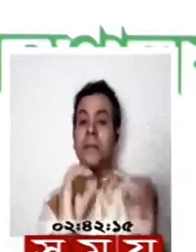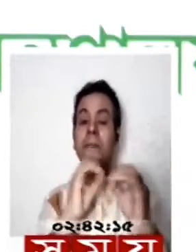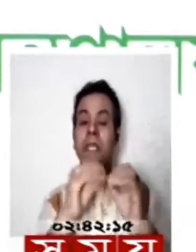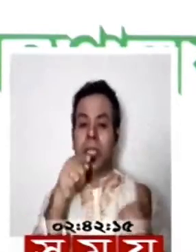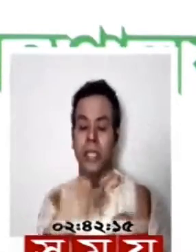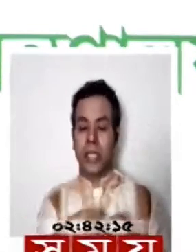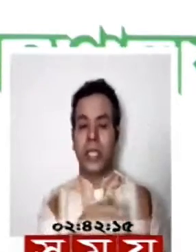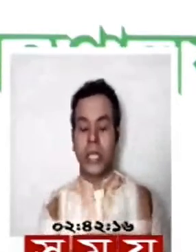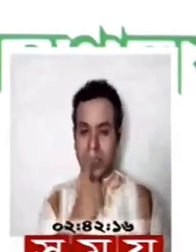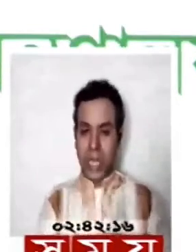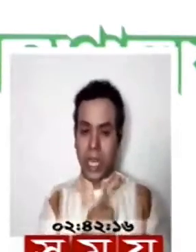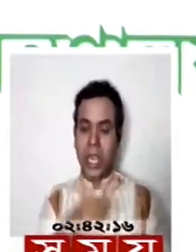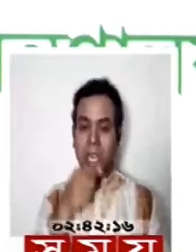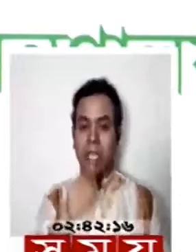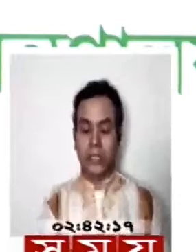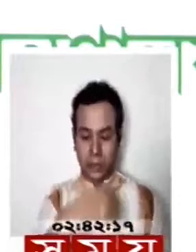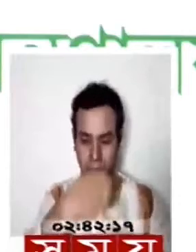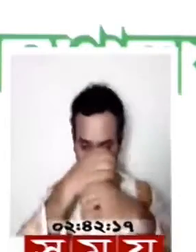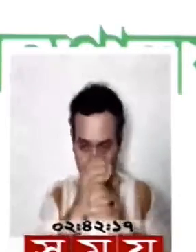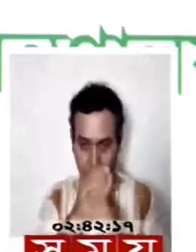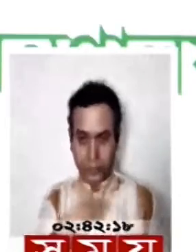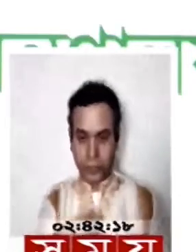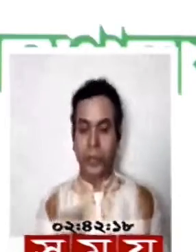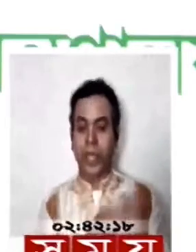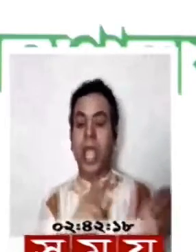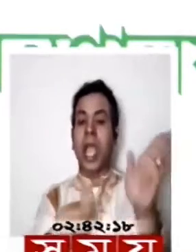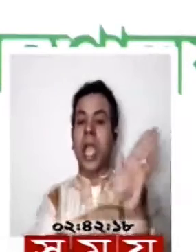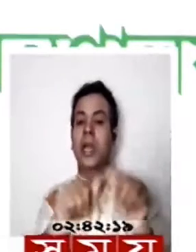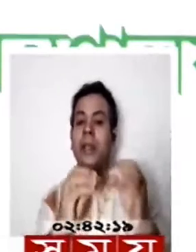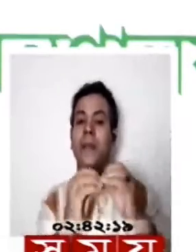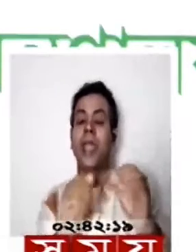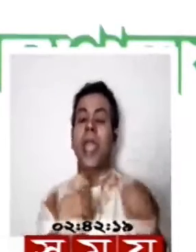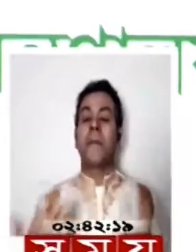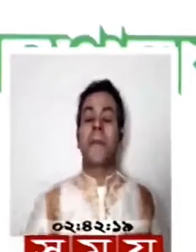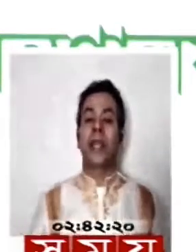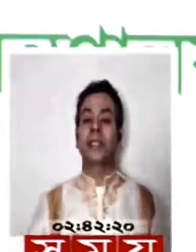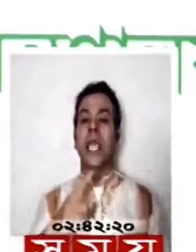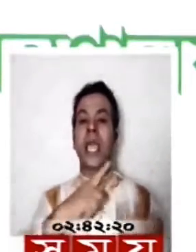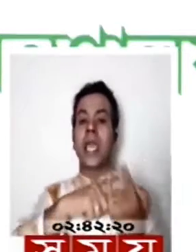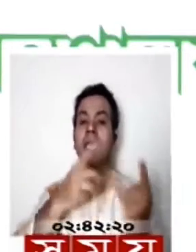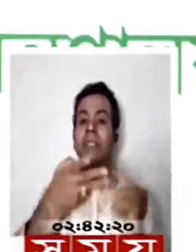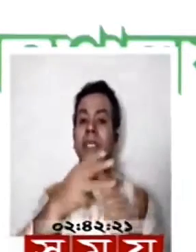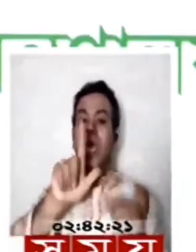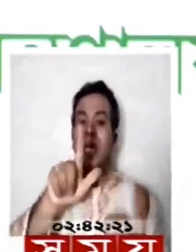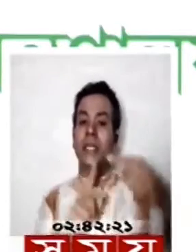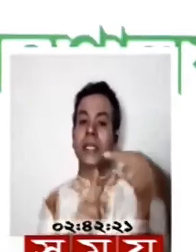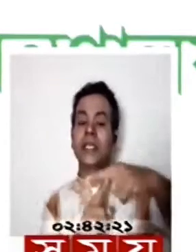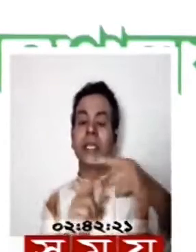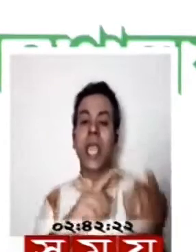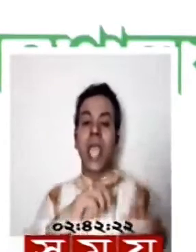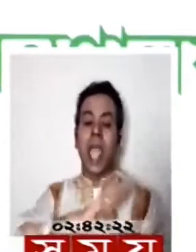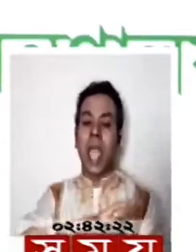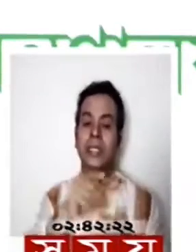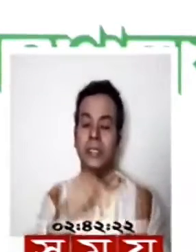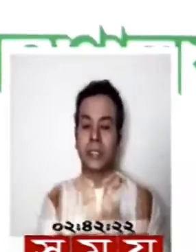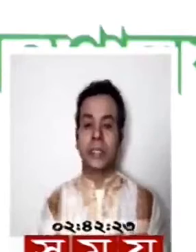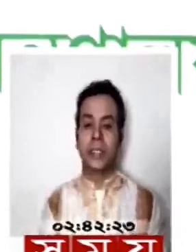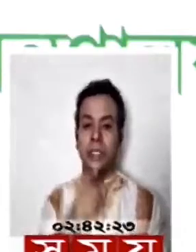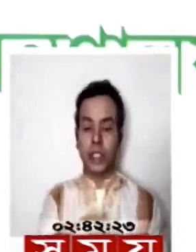তাছাড়াও ICDDRB। এখানে আমি আরেকটি বিষয় উল্লেখ করতে চাই যে ICDDRB ঢাকা এবং প্রভা